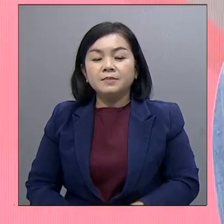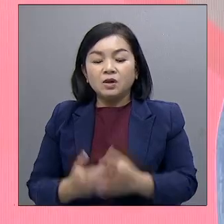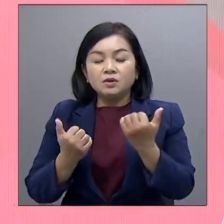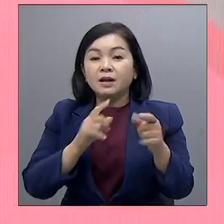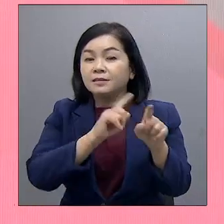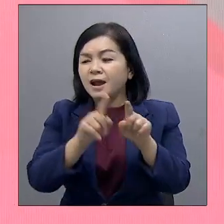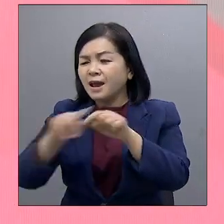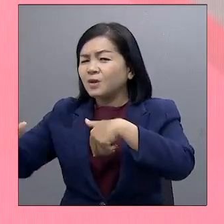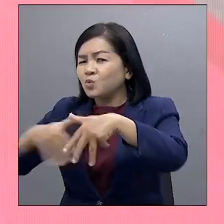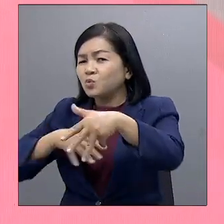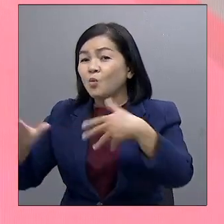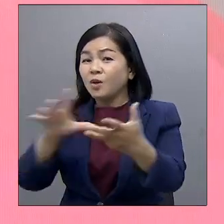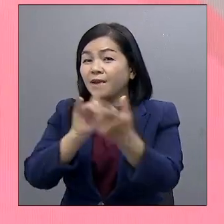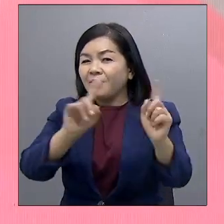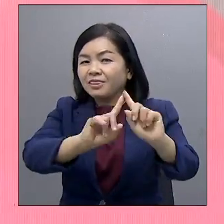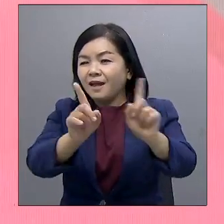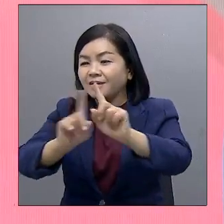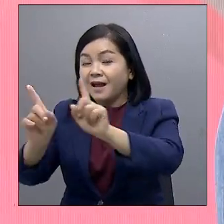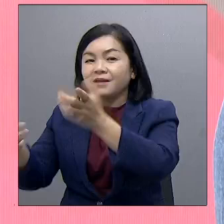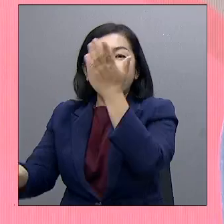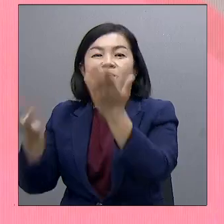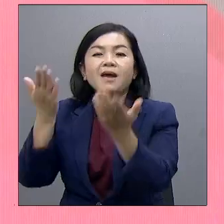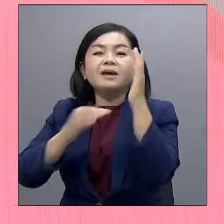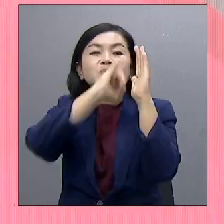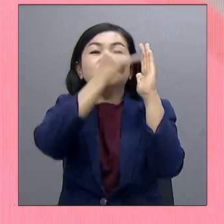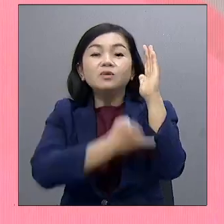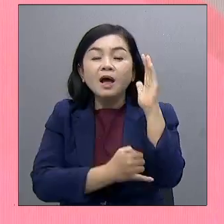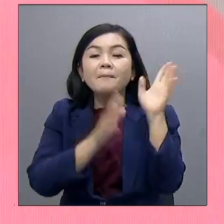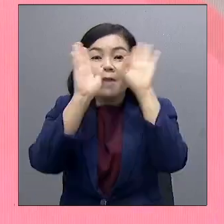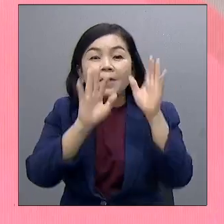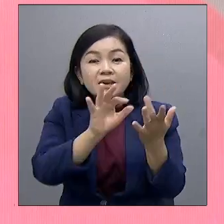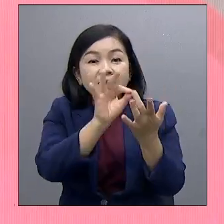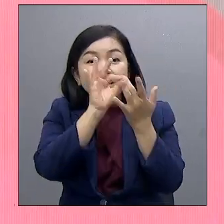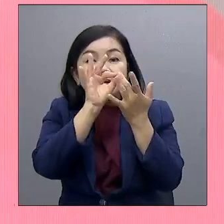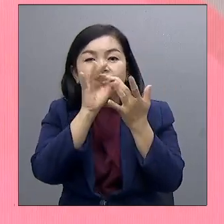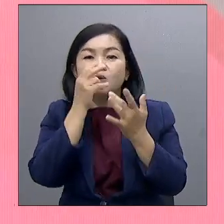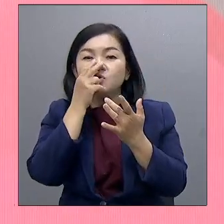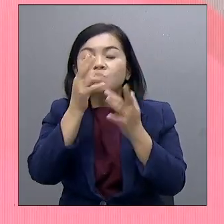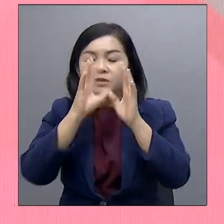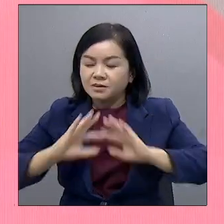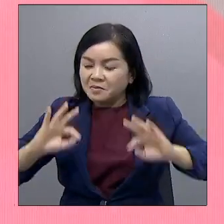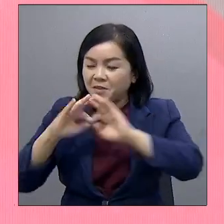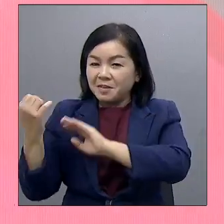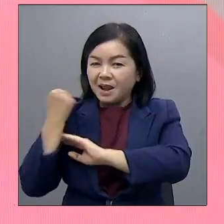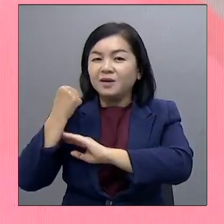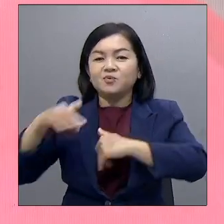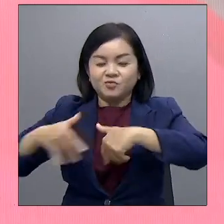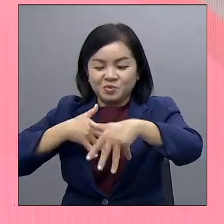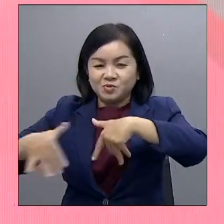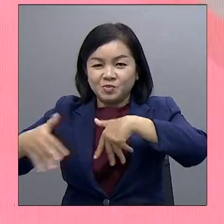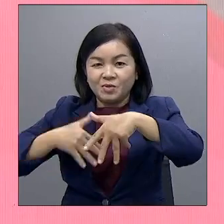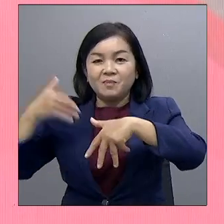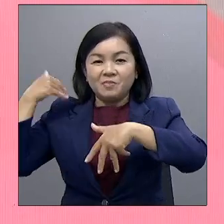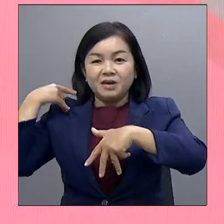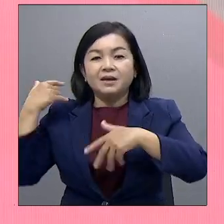แต่ละท้องที่ก็มีเอกลักษณ์อัตลักษณ์เป็นของท้องถิ่นนะครับดังนั้นการที่หยิบขึ้นมาท้ายนั่นก็คือพลังของ Soft Powerนั่นเองครับคุณผู้ชมครับช่วงท้าย